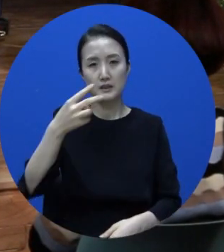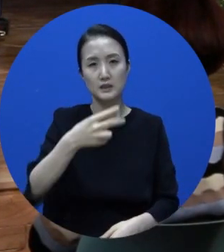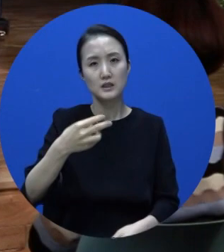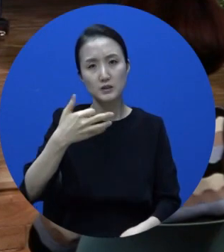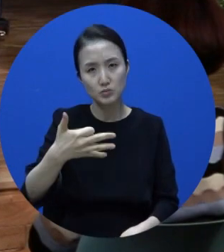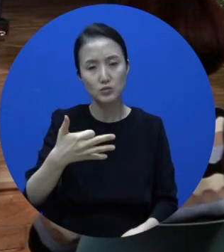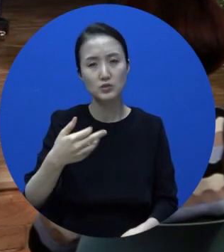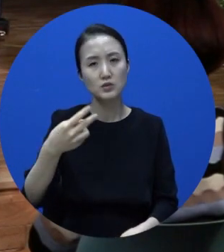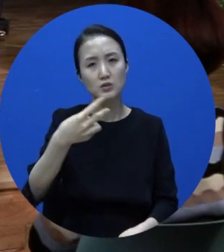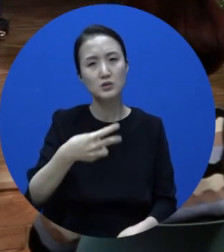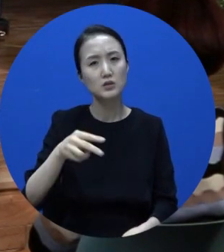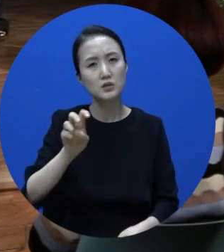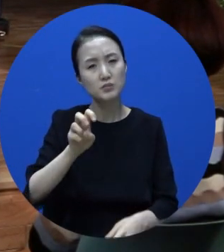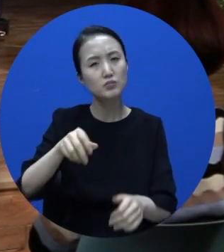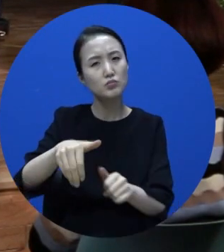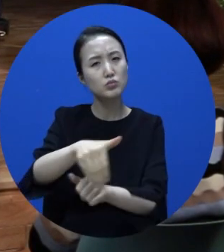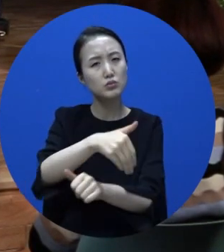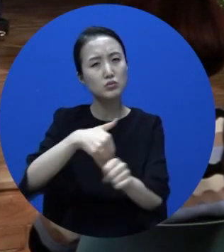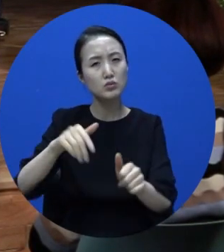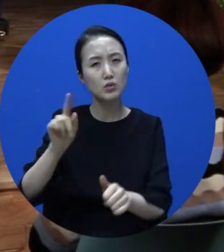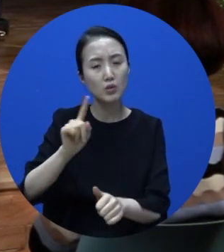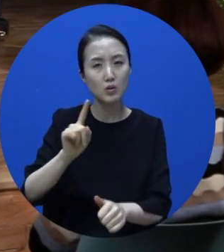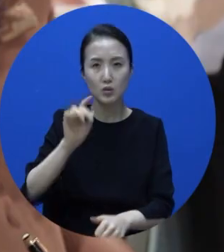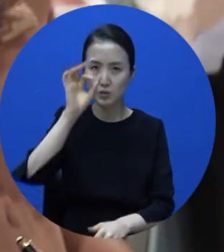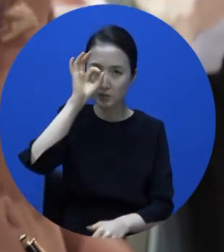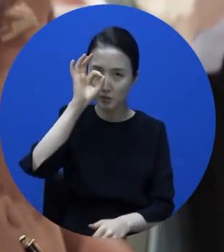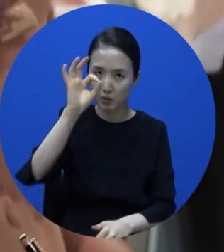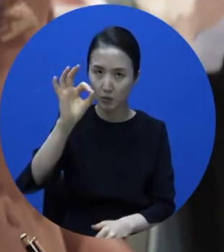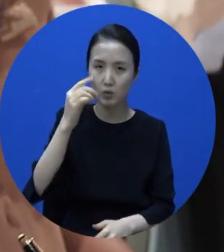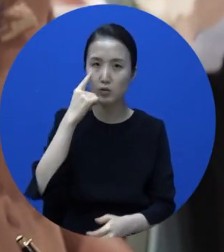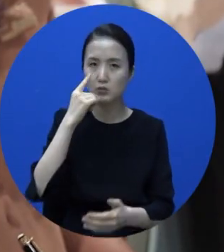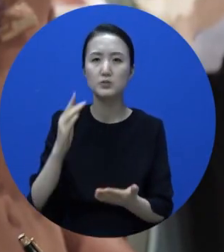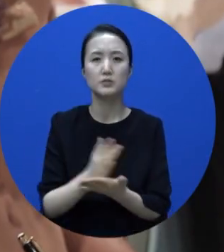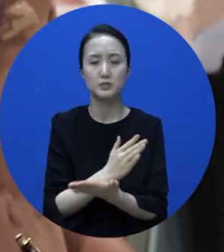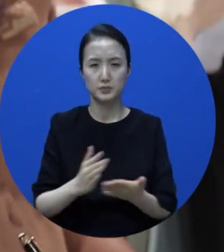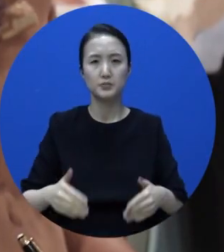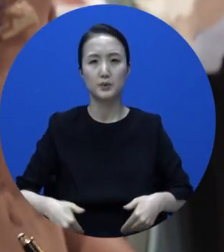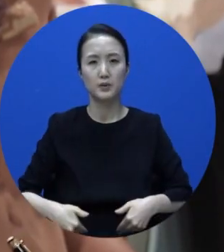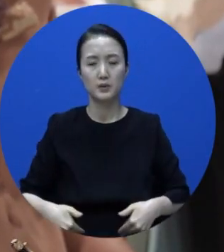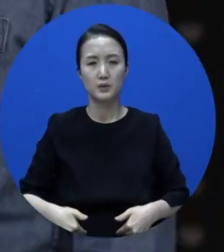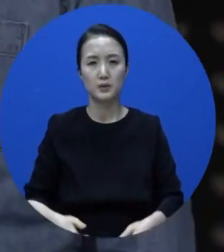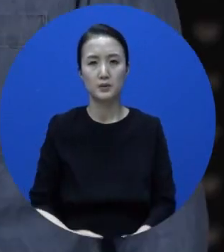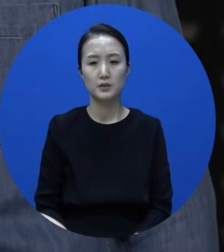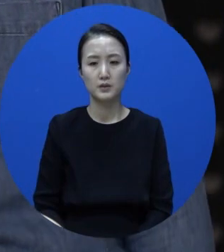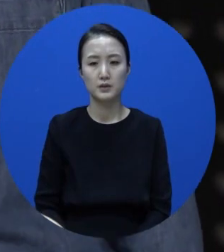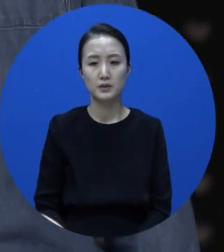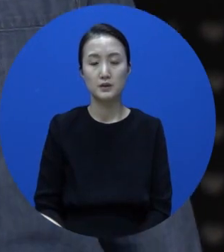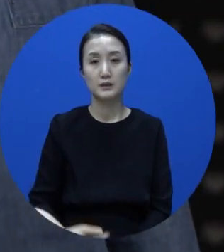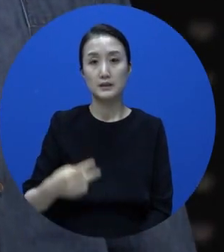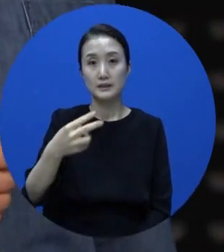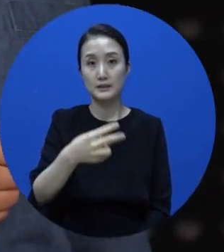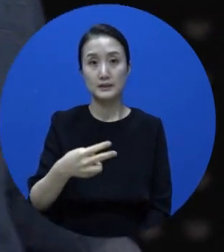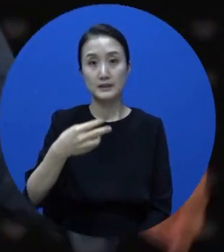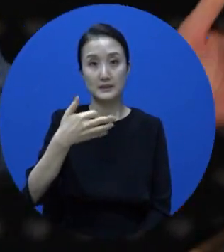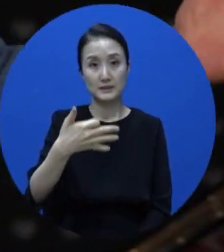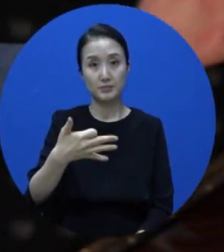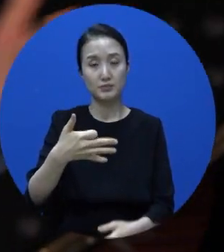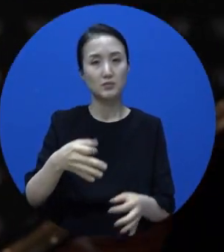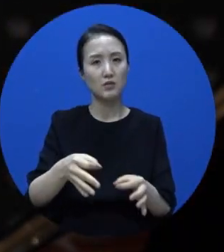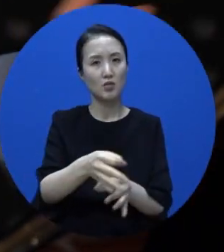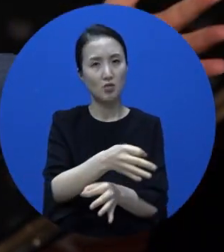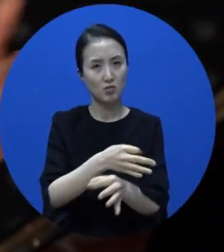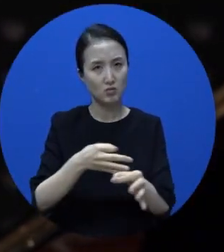경제를 늘상 먼저 들여다보면서 살아가겠다 먼저 2019년 경제